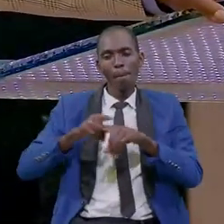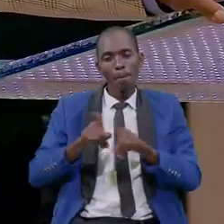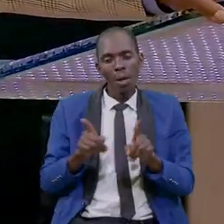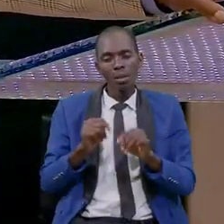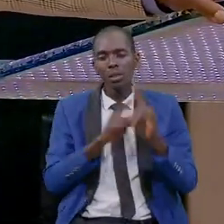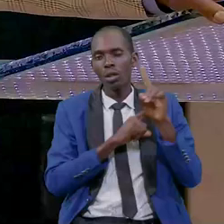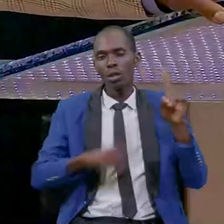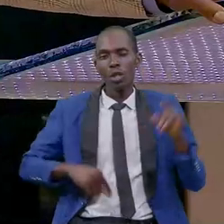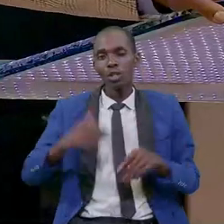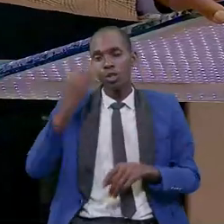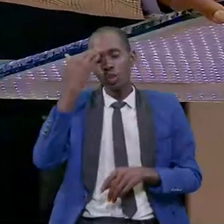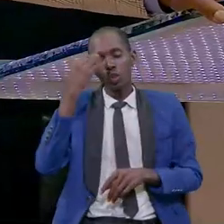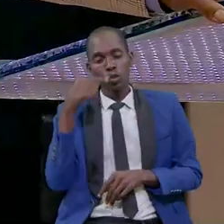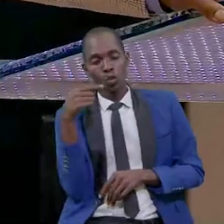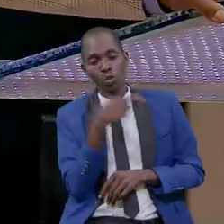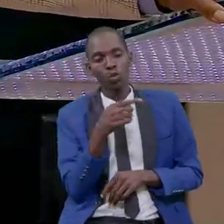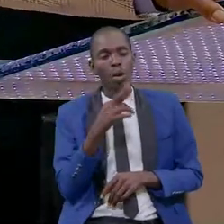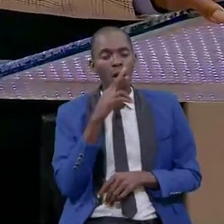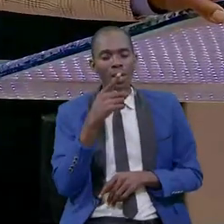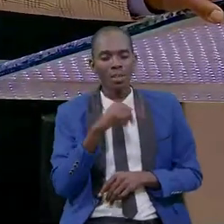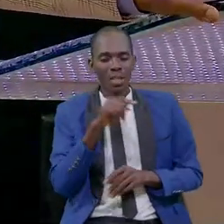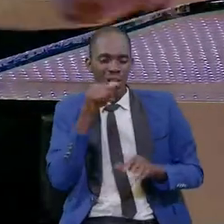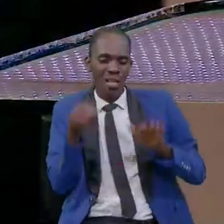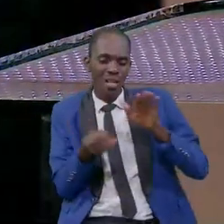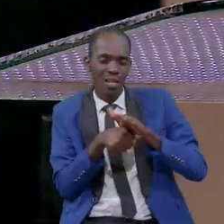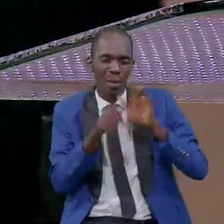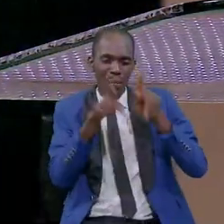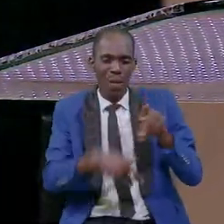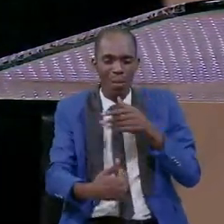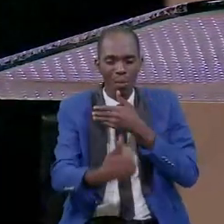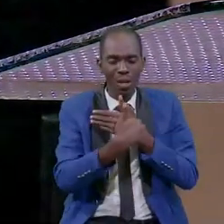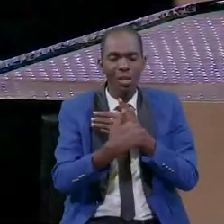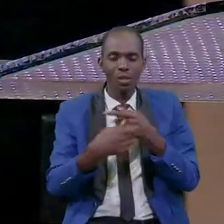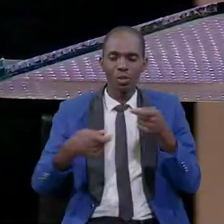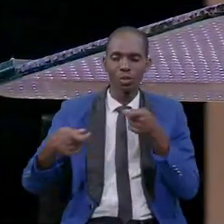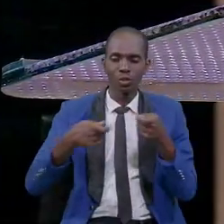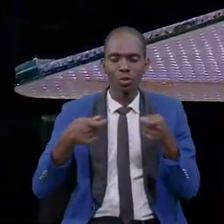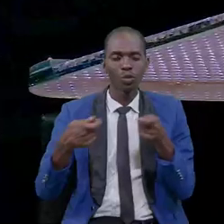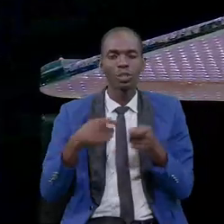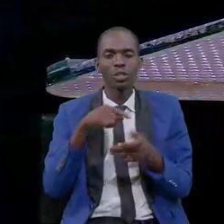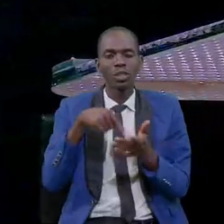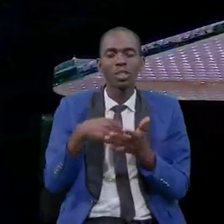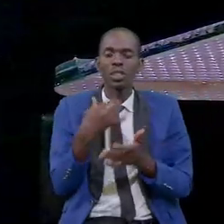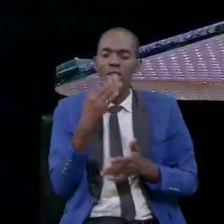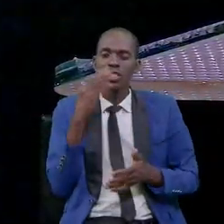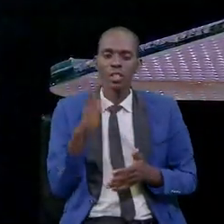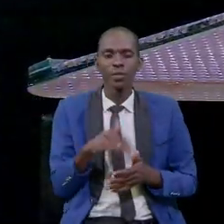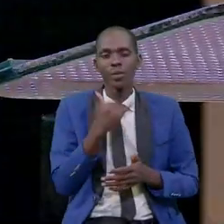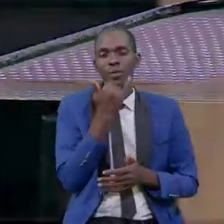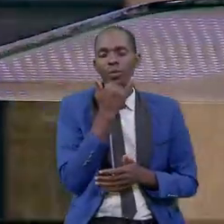saura que oui, c'est toi qui es la main qui téléguide l'action qui conduit au